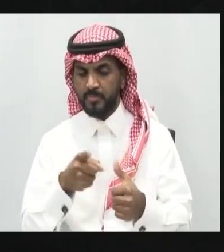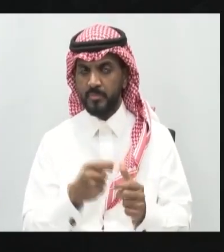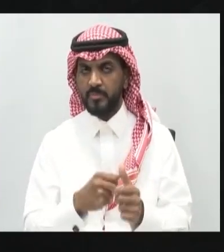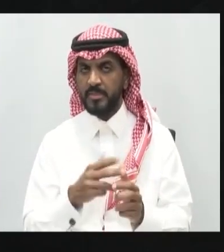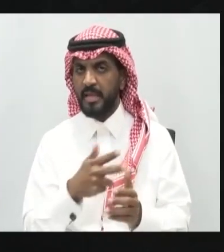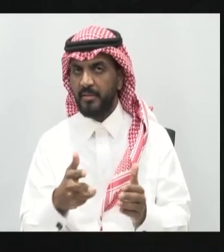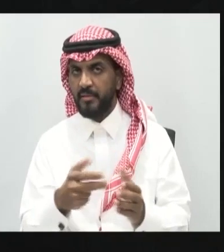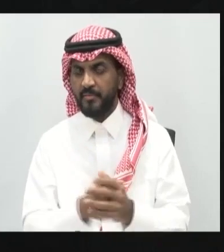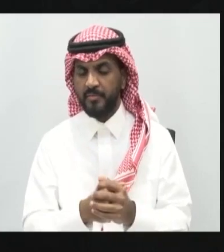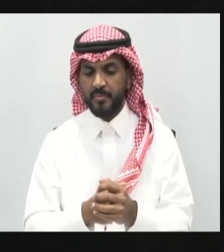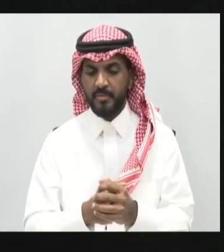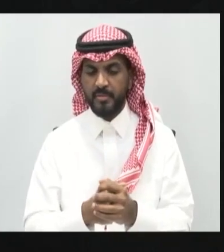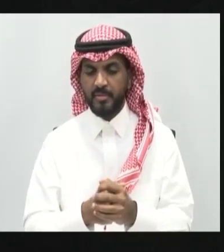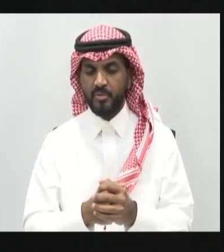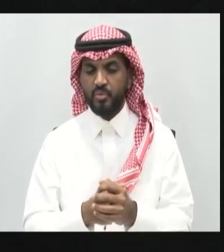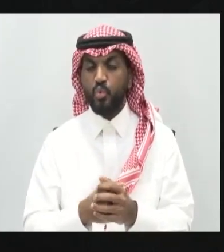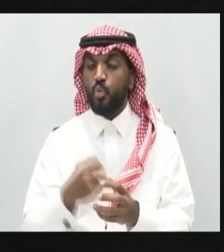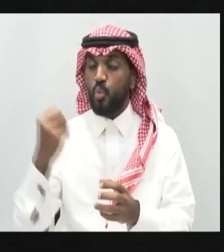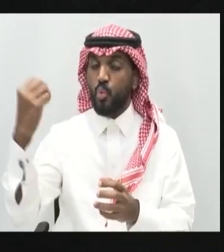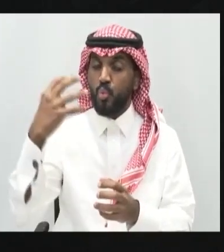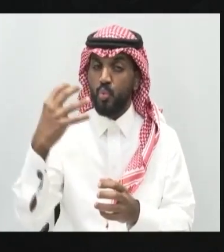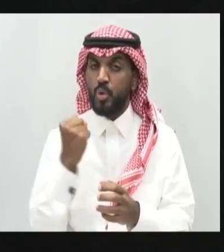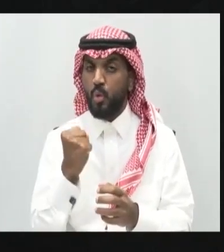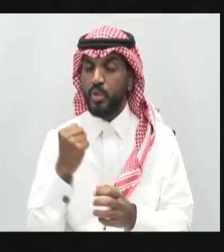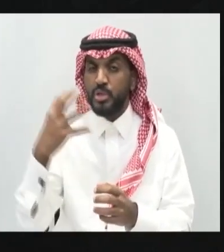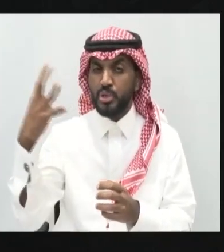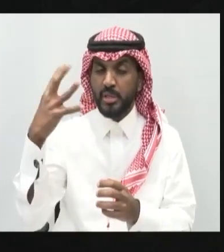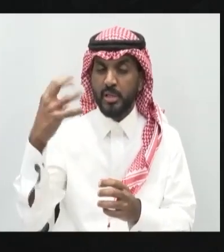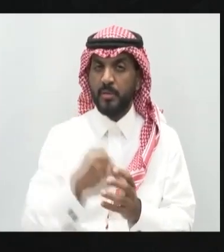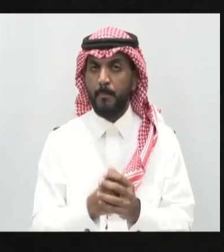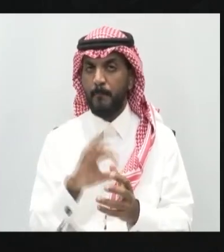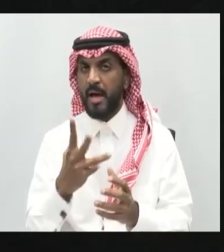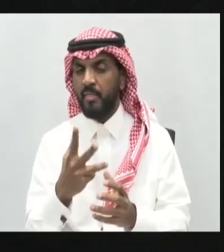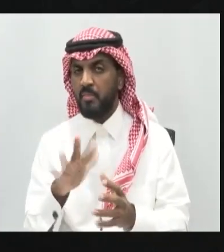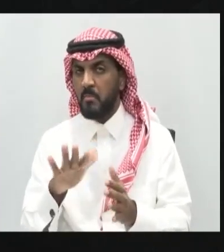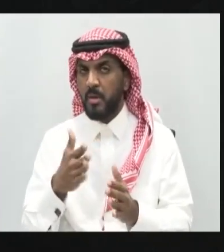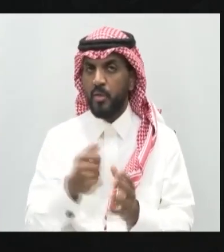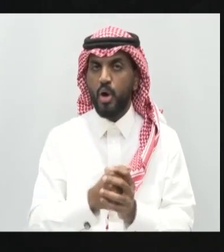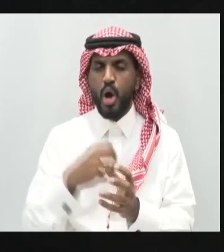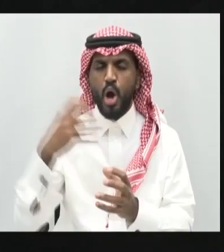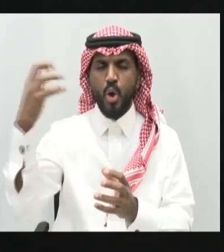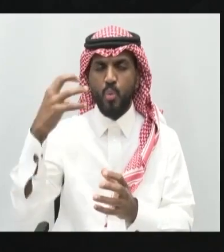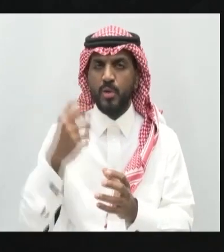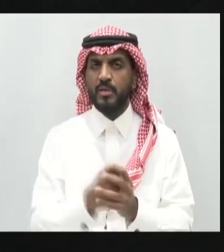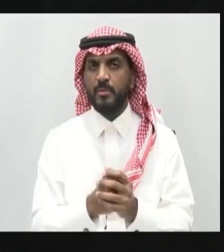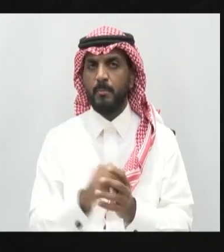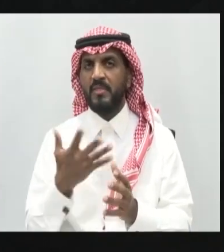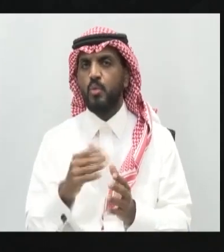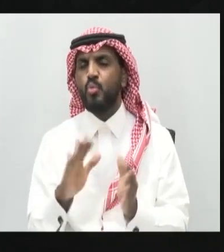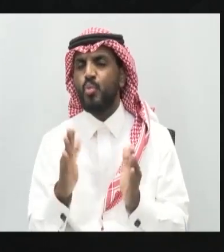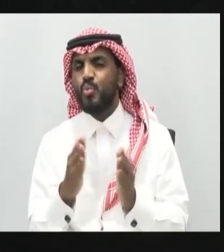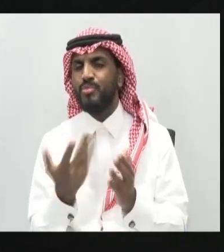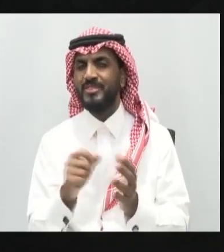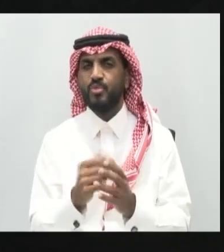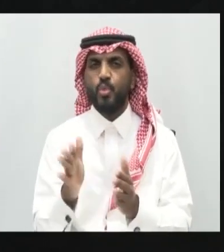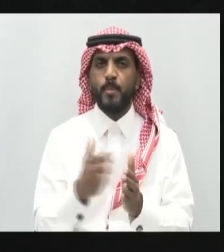النجوم في شده الاضاءه بعضها نشوفه ضوءها قوي وبعضها ضوءها متوسط وبعض